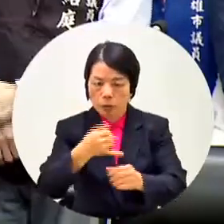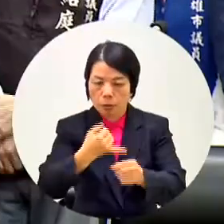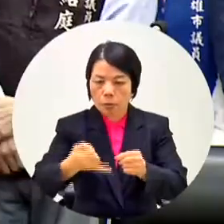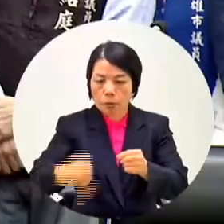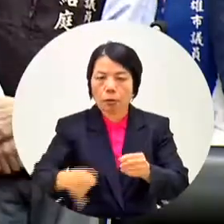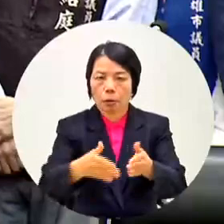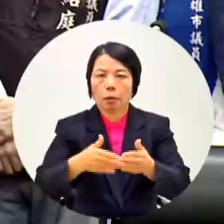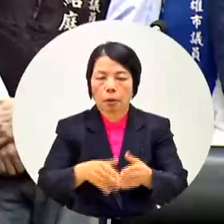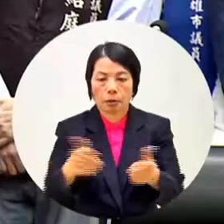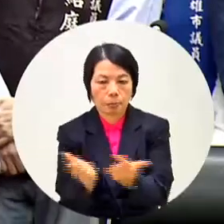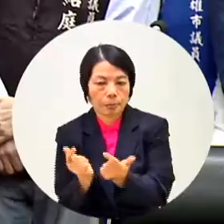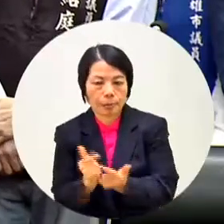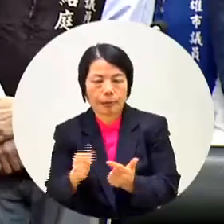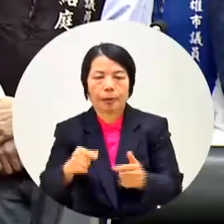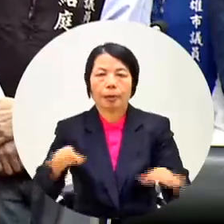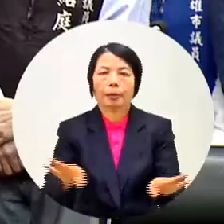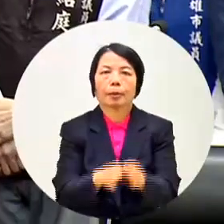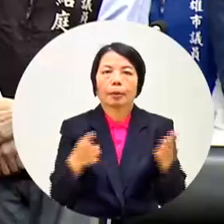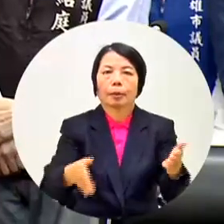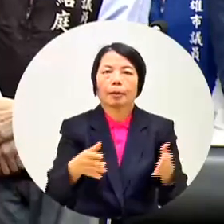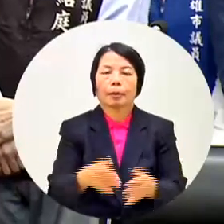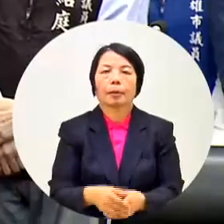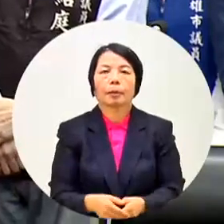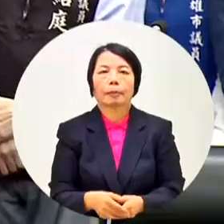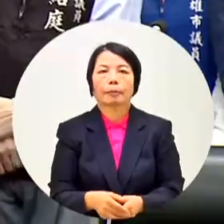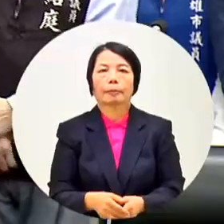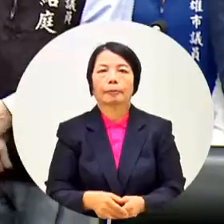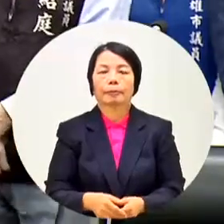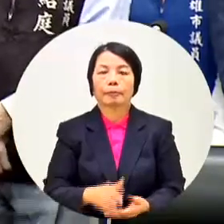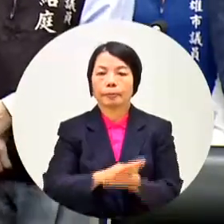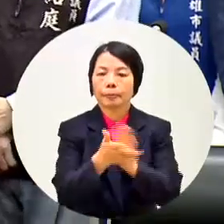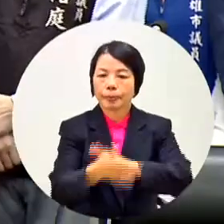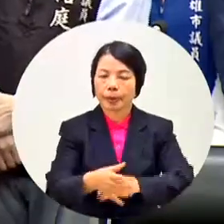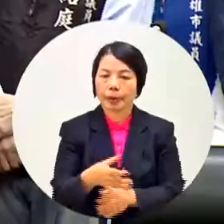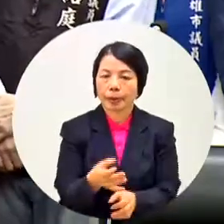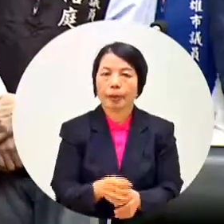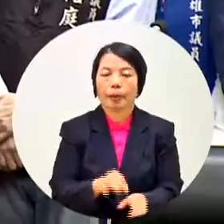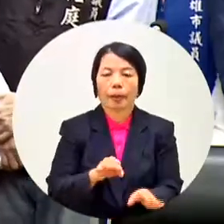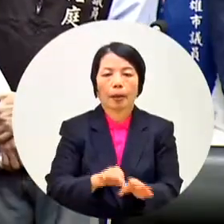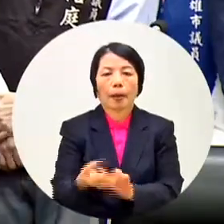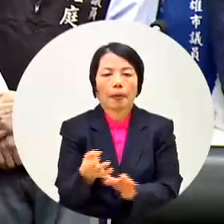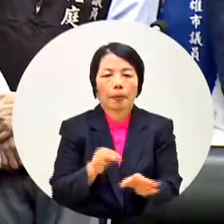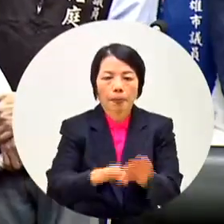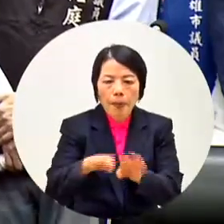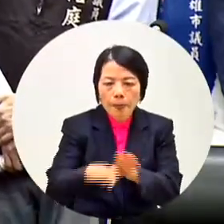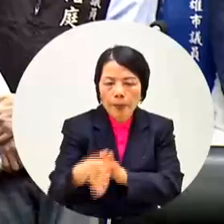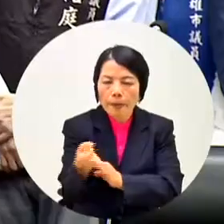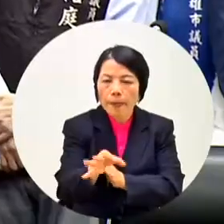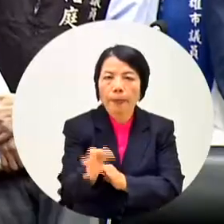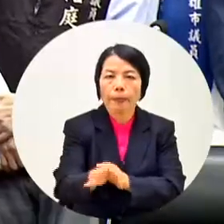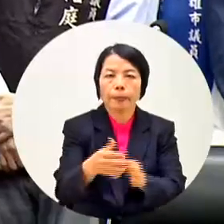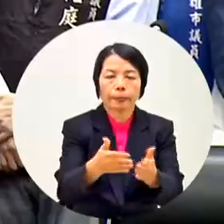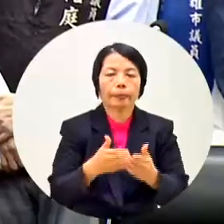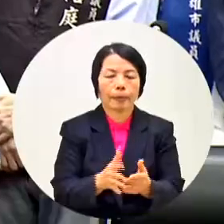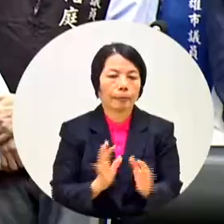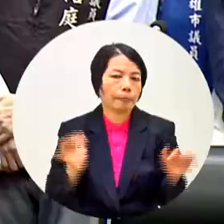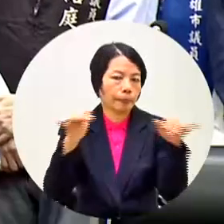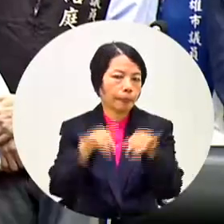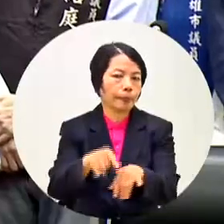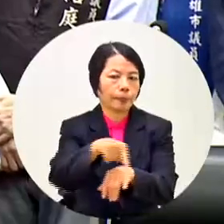设成为我们的一个免税特区，要带动许多的观光人潮来到我们高雄，要提